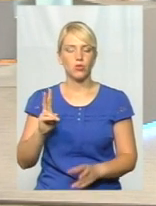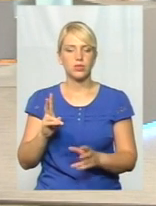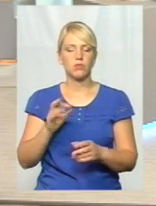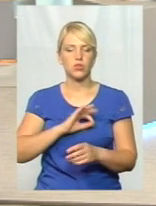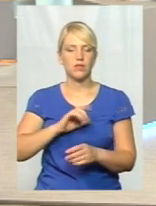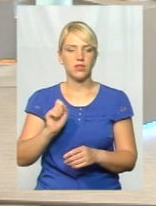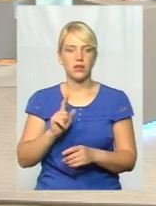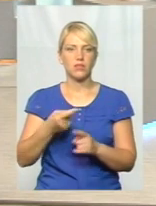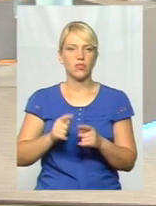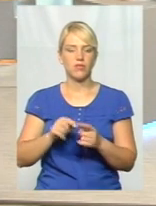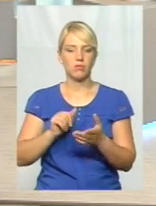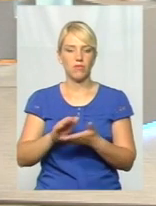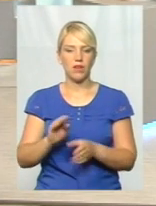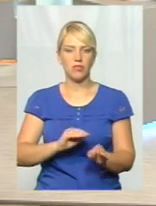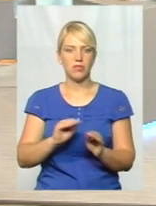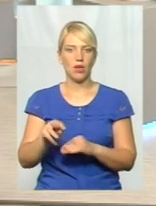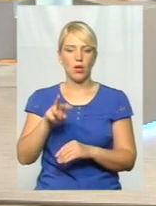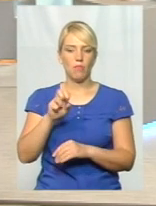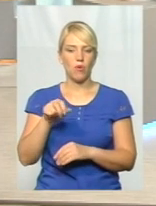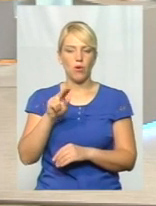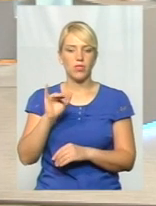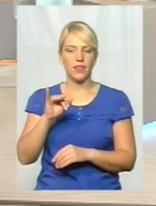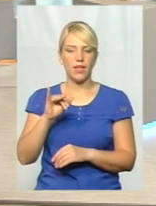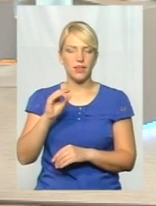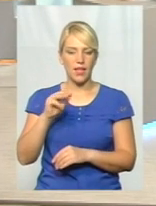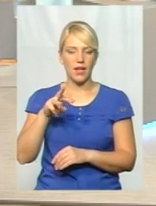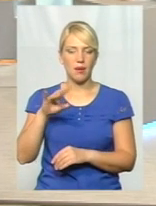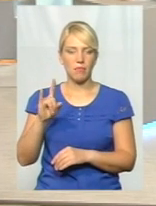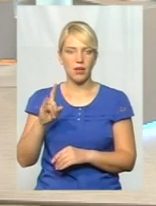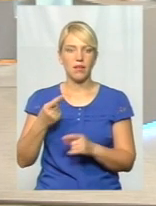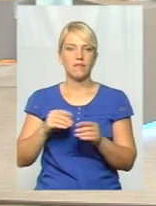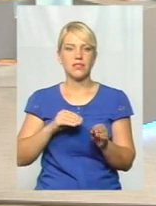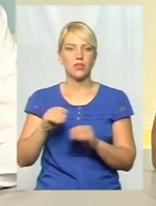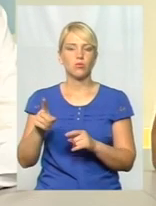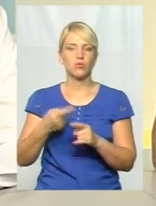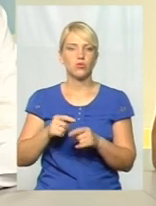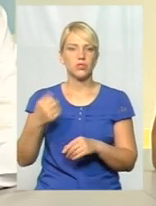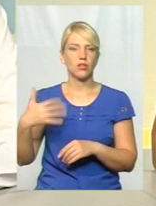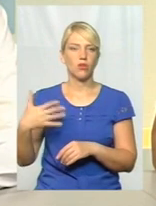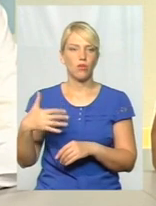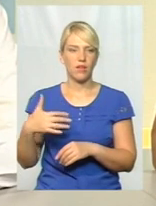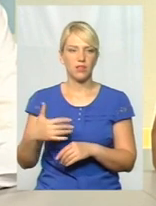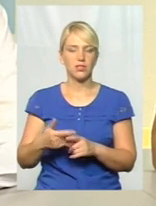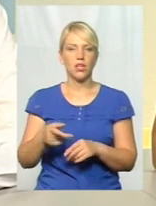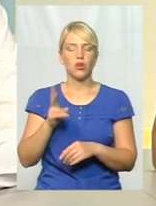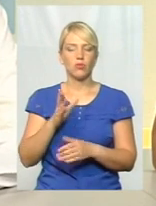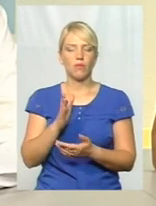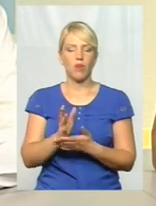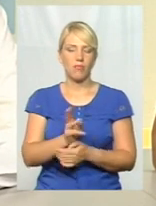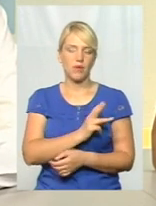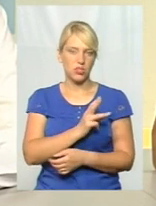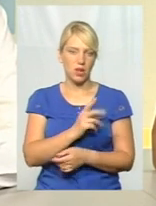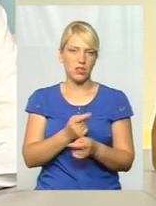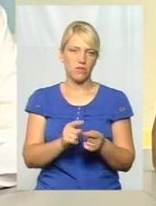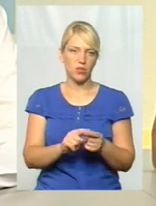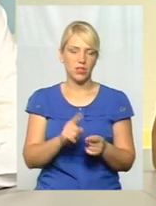вони відмовляються встановлювати модеми по тій простій причині, що це дуже дороговартісно. Ті, хто має бажання встановити, вони,